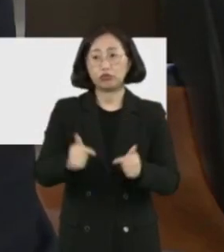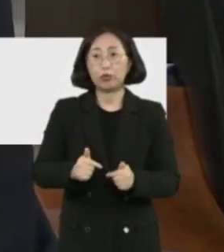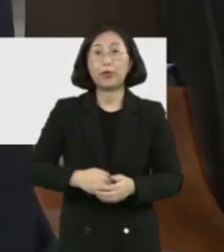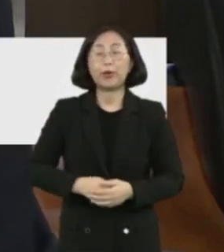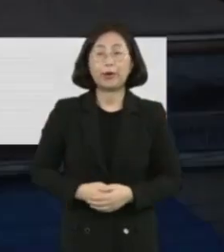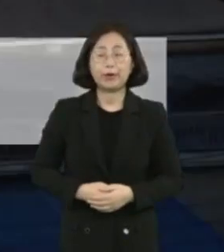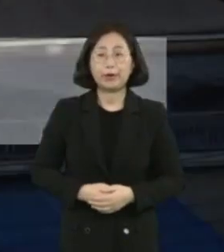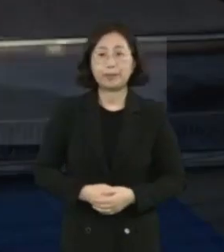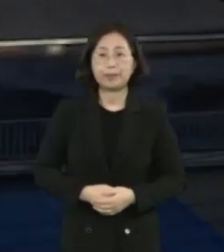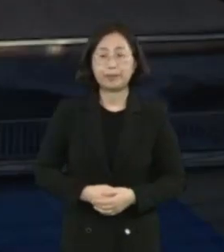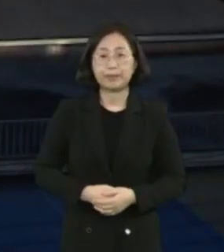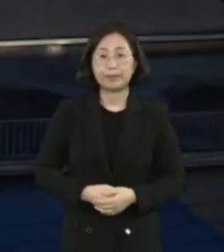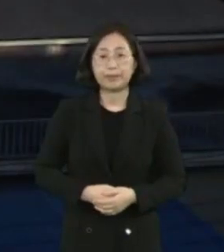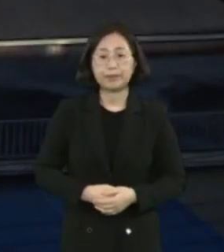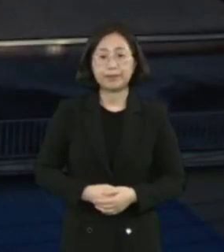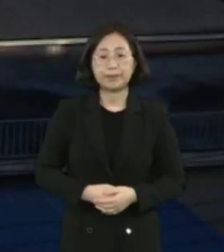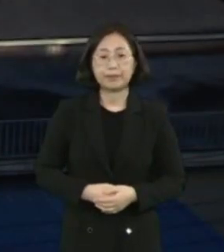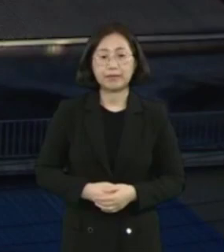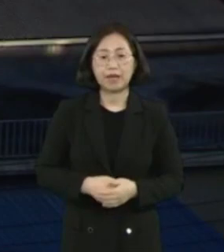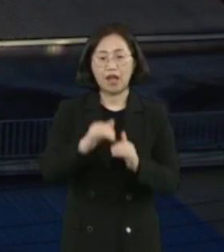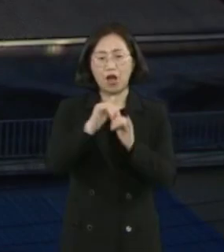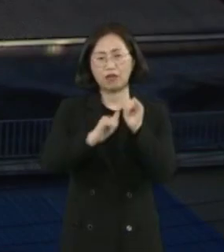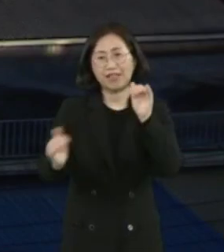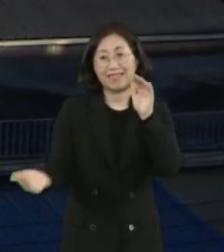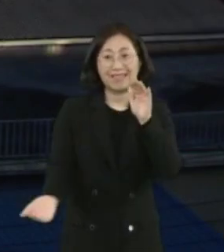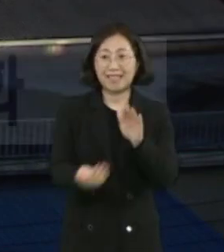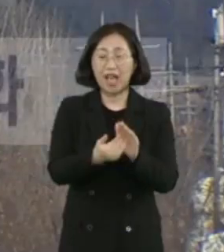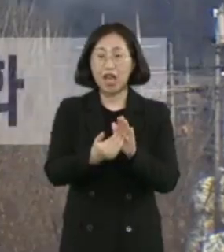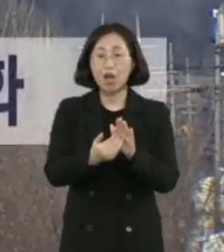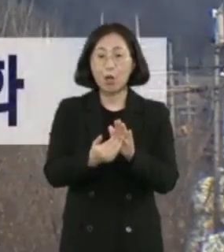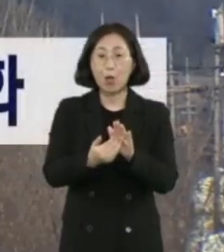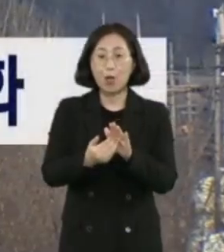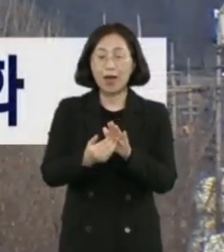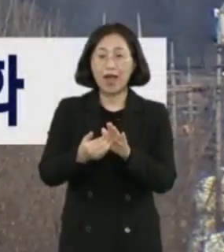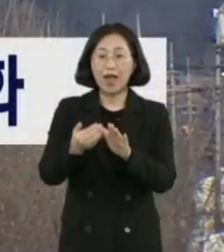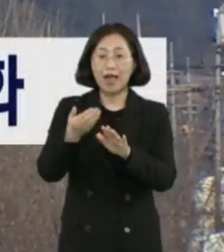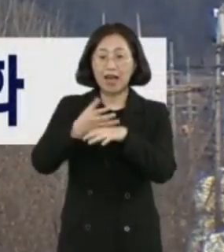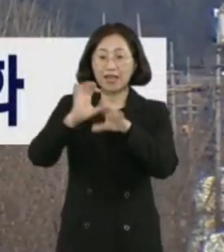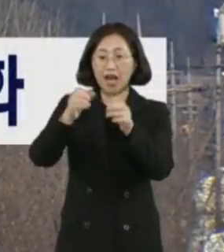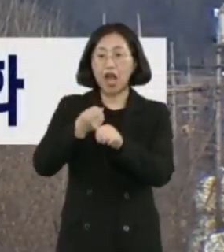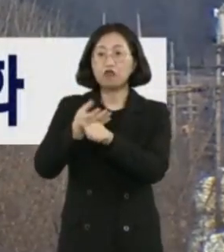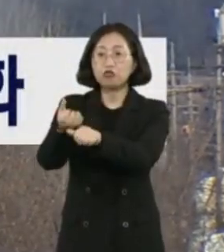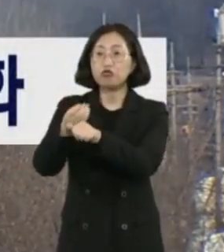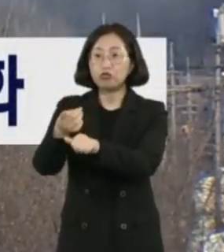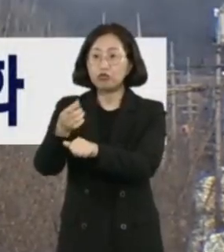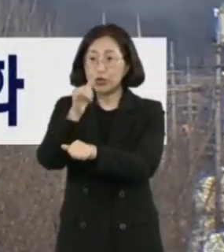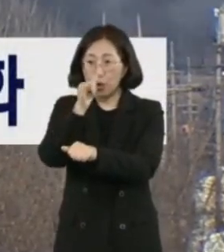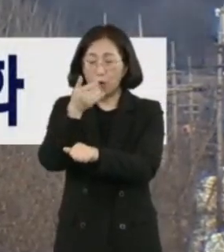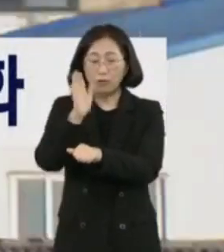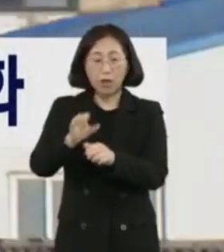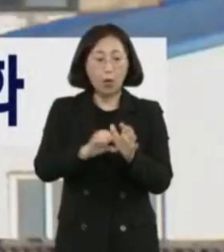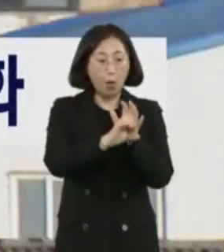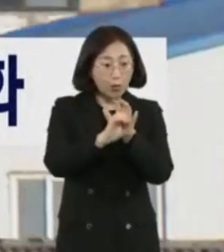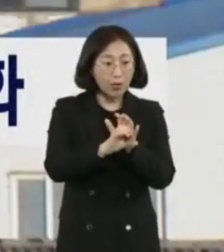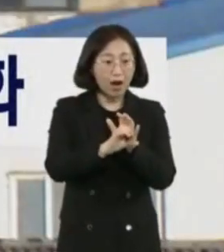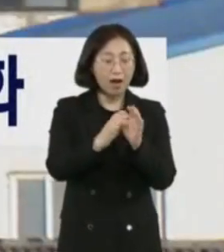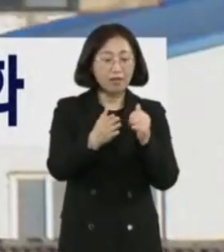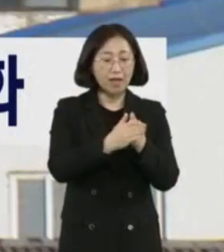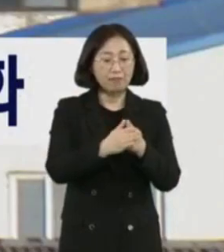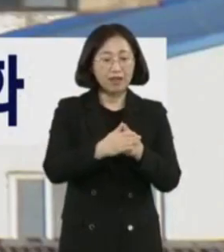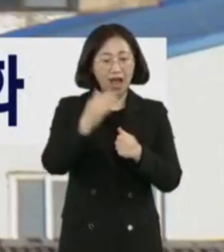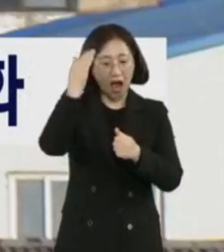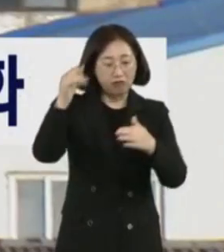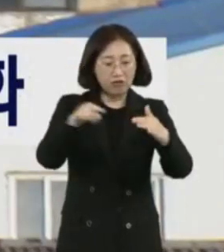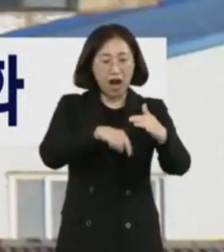실정에 있습니다. 사상 최대 호황을 누린 지역 수출업계와는 달리 코로나19 장기화 여파로 내수